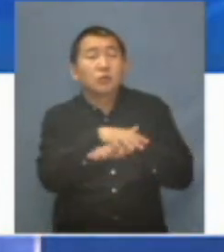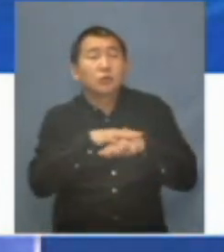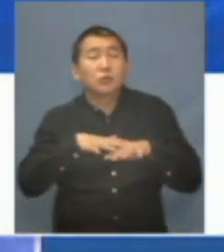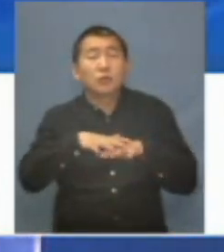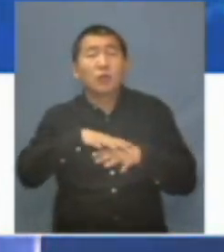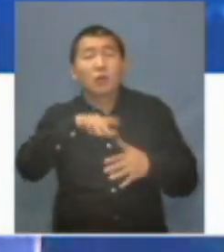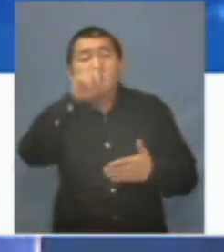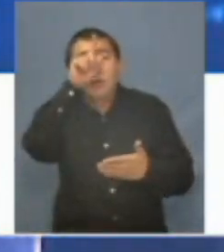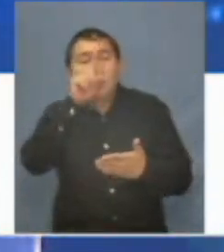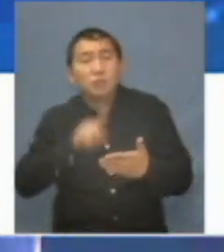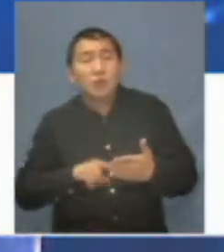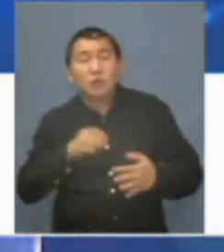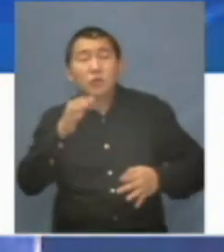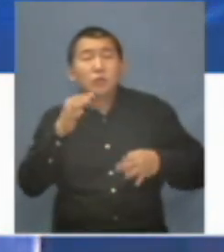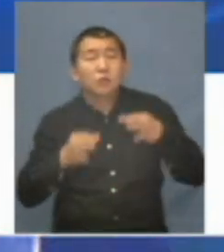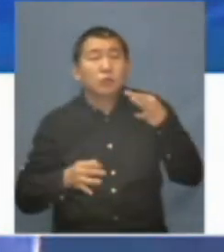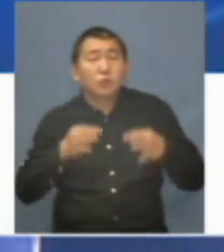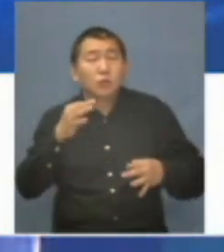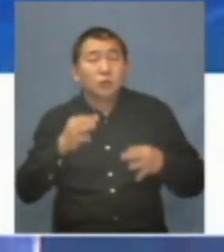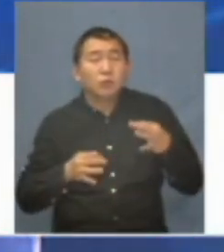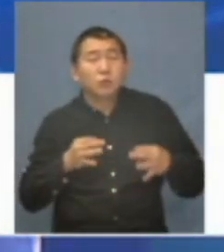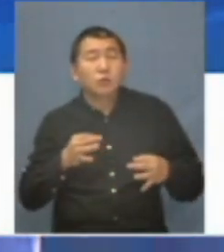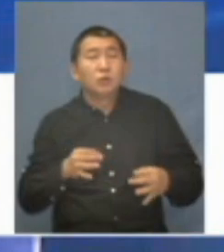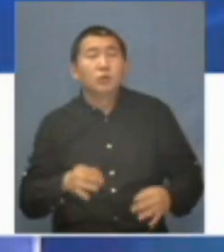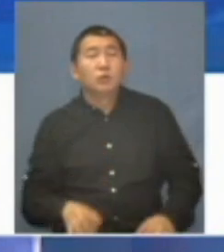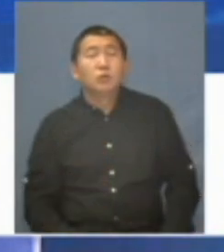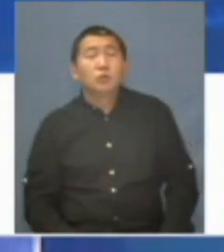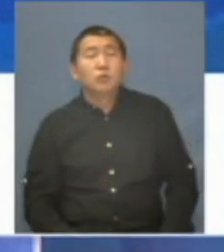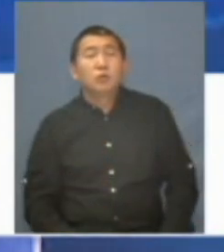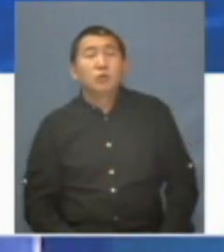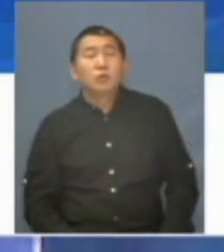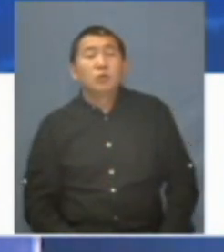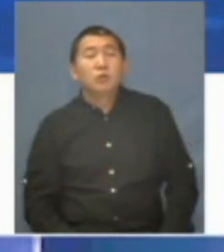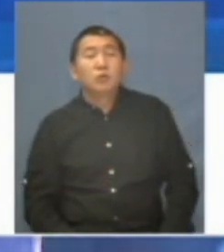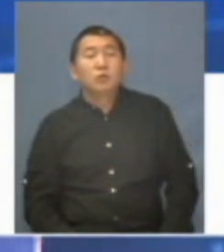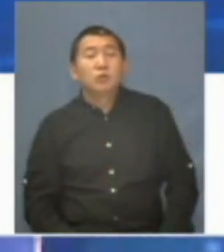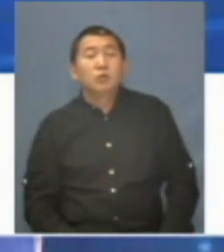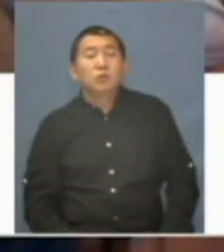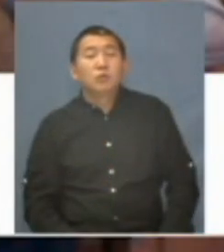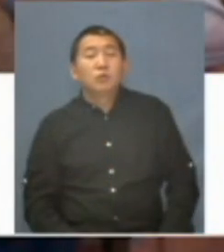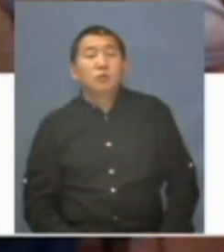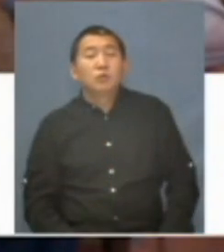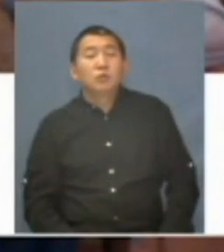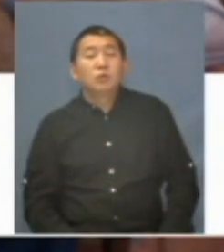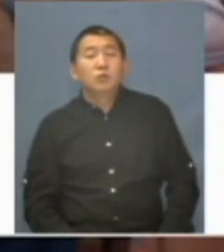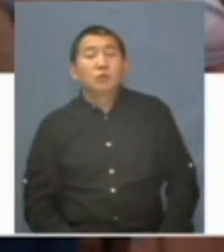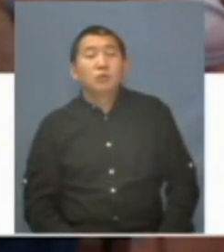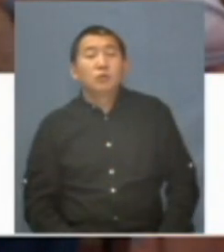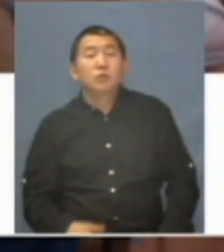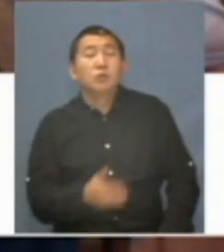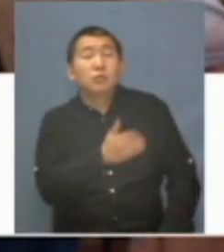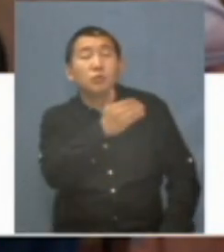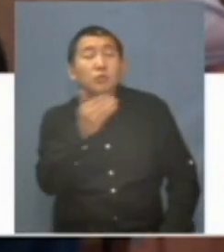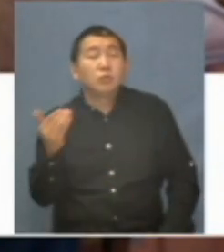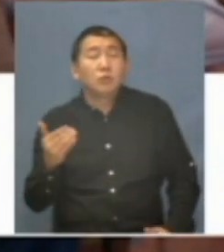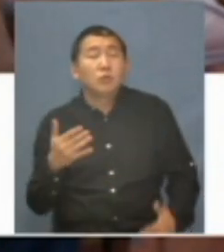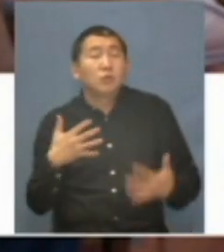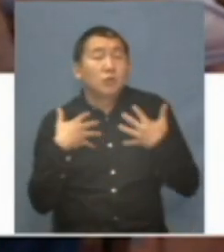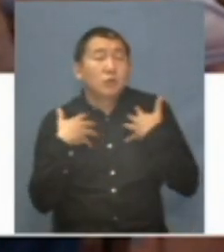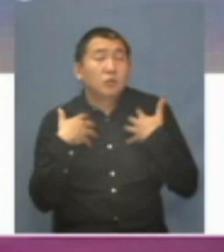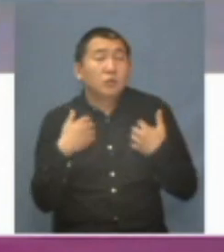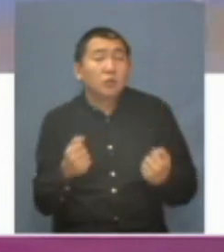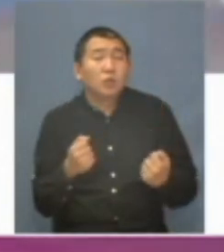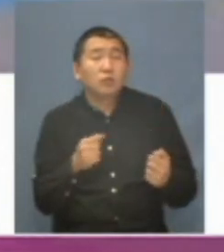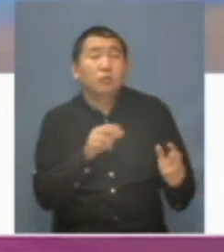әрине сіздердің кәсіби және өмірлік тәжірибелеріңізбен ұштасып жатыр. Сіздерге зор денсаулық, кәсіби жетістіктер